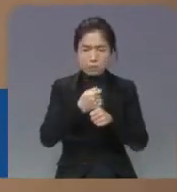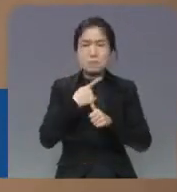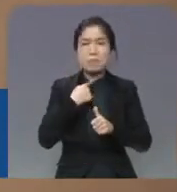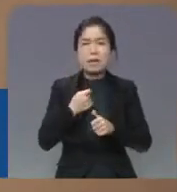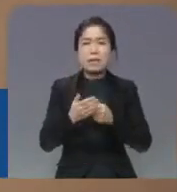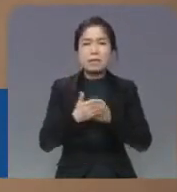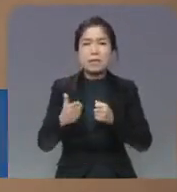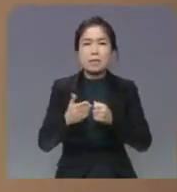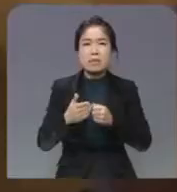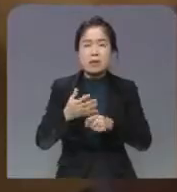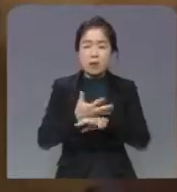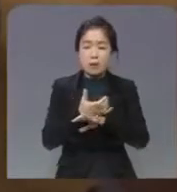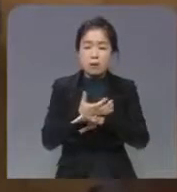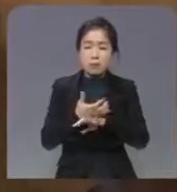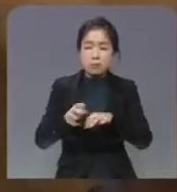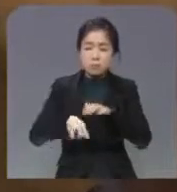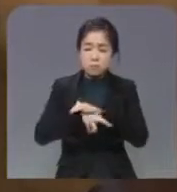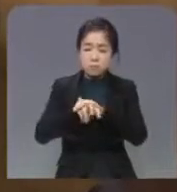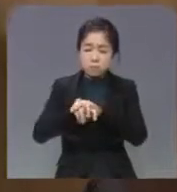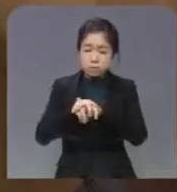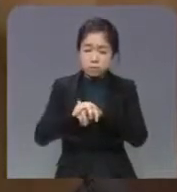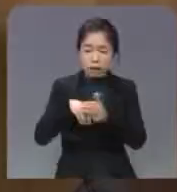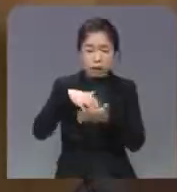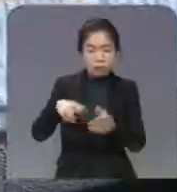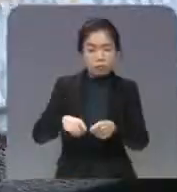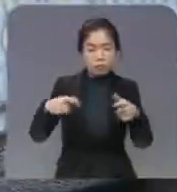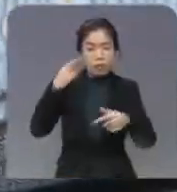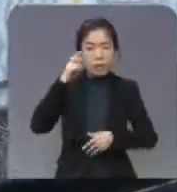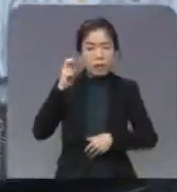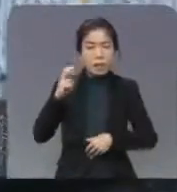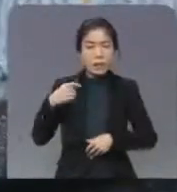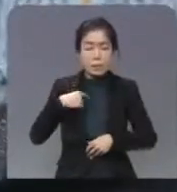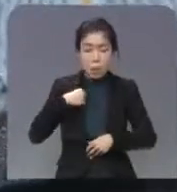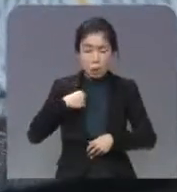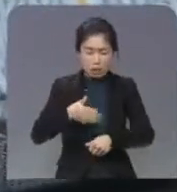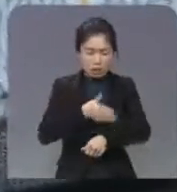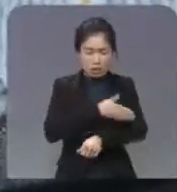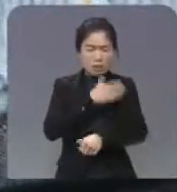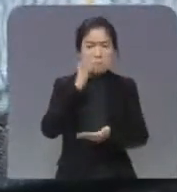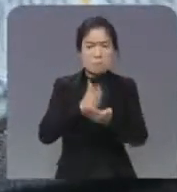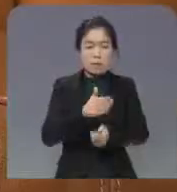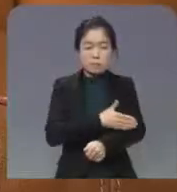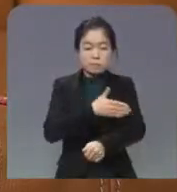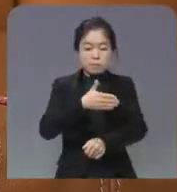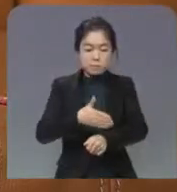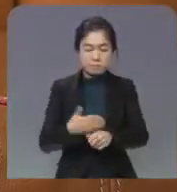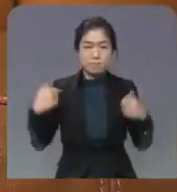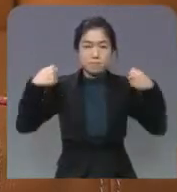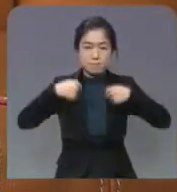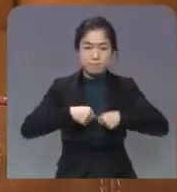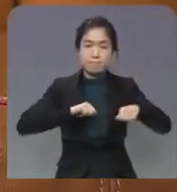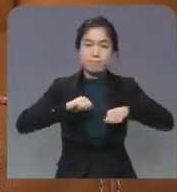털 진드기 개체수 증가가 예상된다며 긴 옷을 입고 야외 활동을 해달라고 당부했습니다.